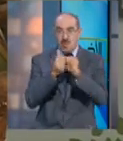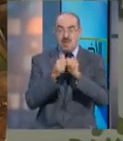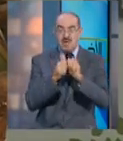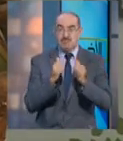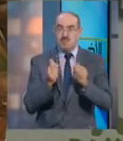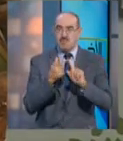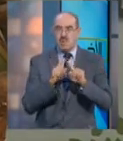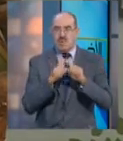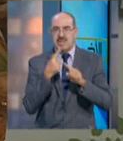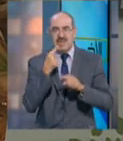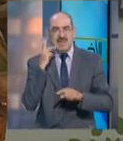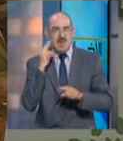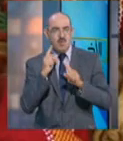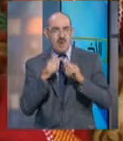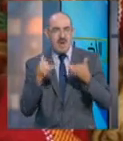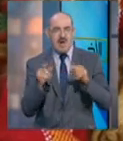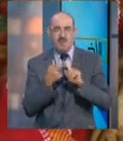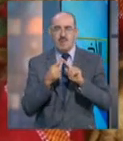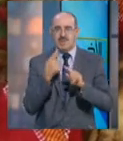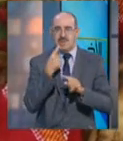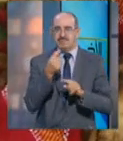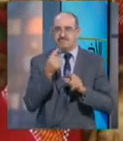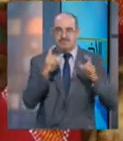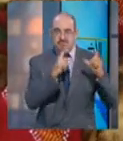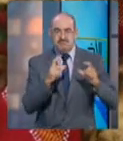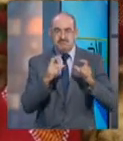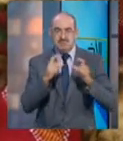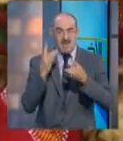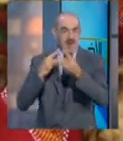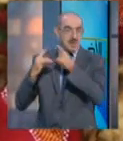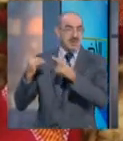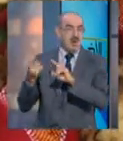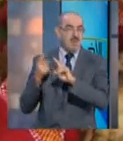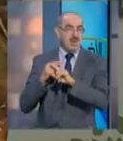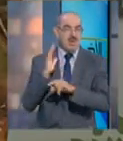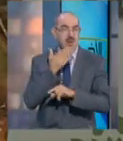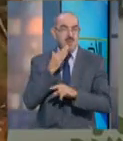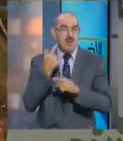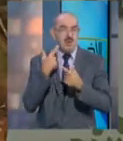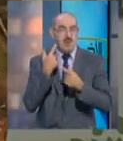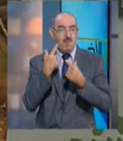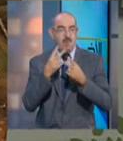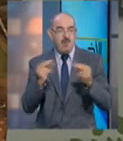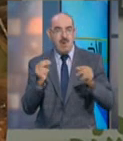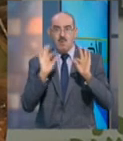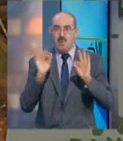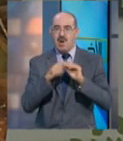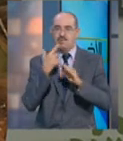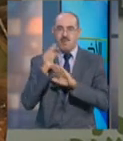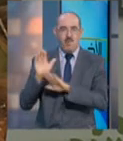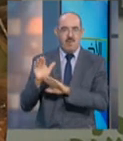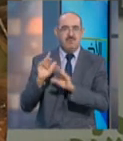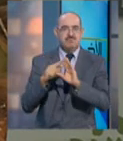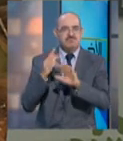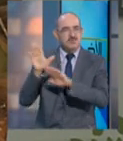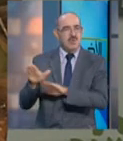الجزائري وهذه البساطة كونت عظامة الموروث الجزائري. الحمد لله يعني المجهود تاعنا ما راحتش يعني سودا،